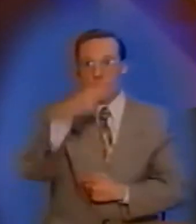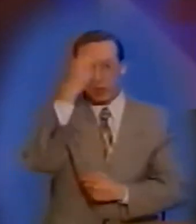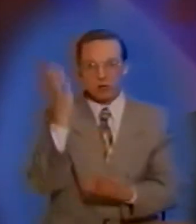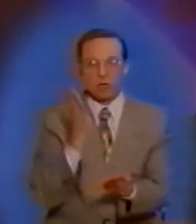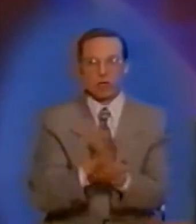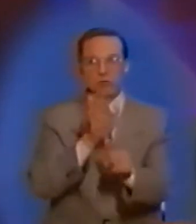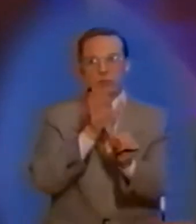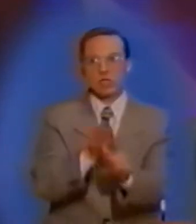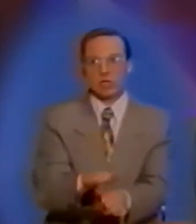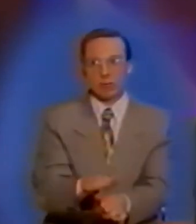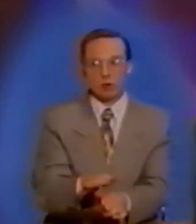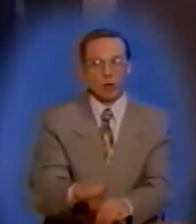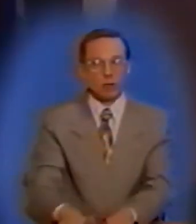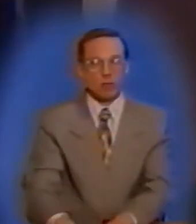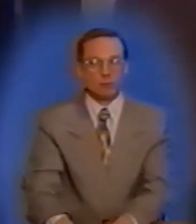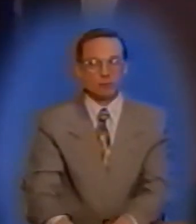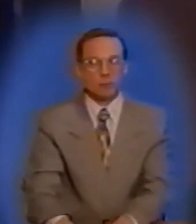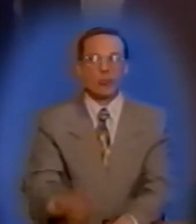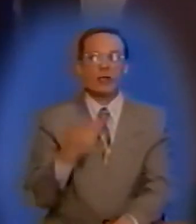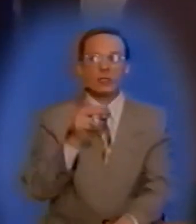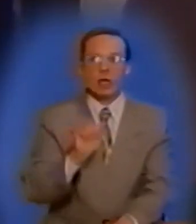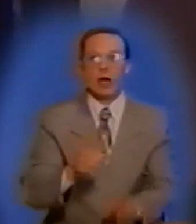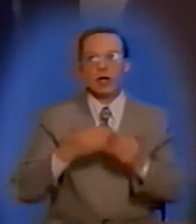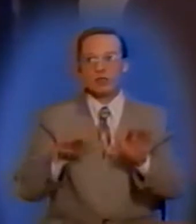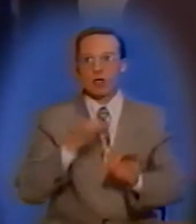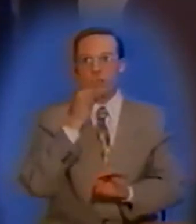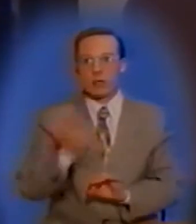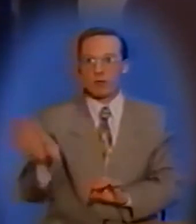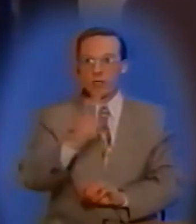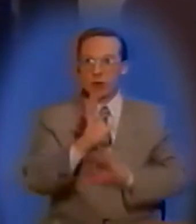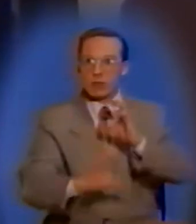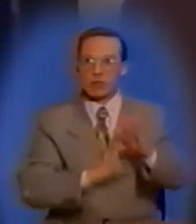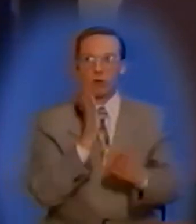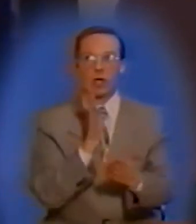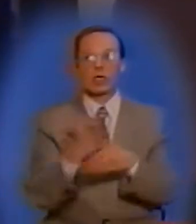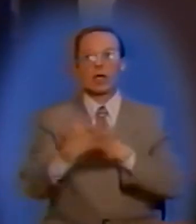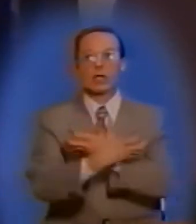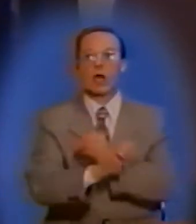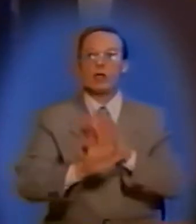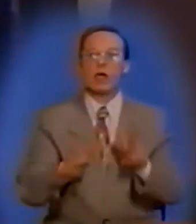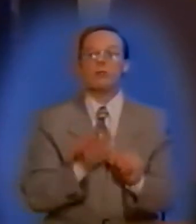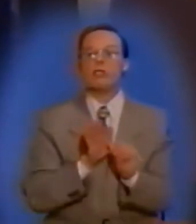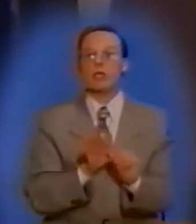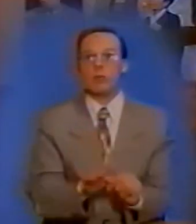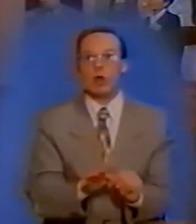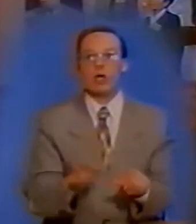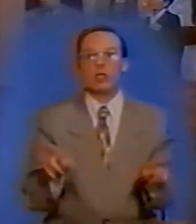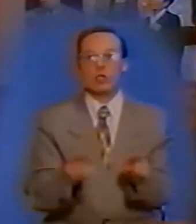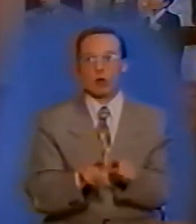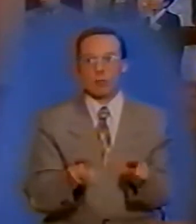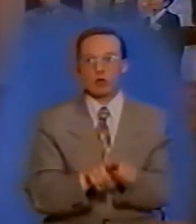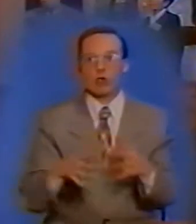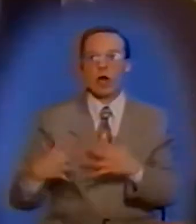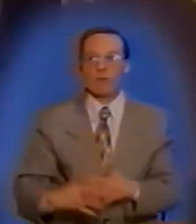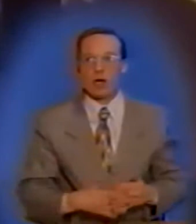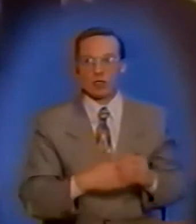diskriminuojami? Atvirai pasakant, visam pasaulyje yra gėjai. tiek diskriminuojami, net ir to pačioje